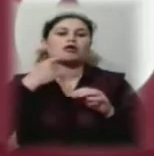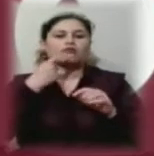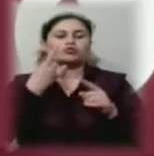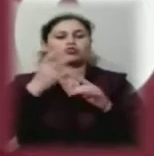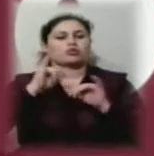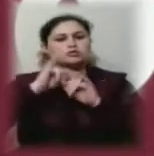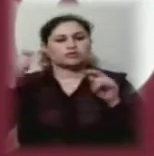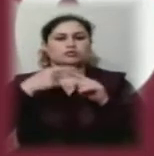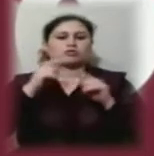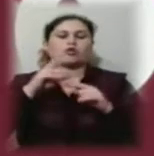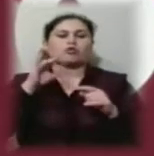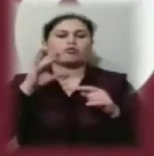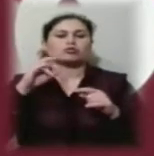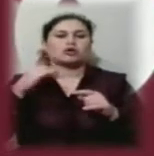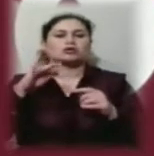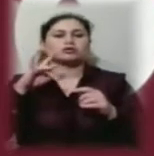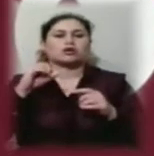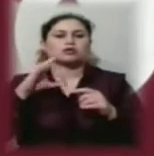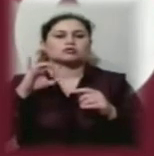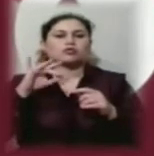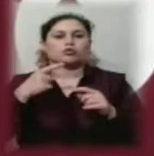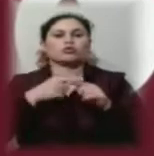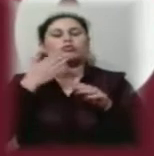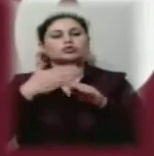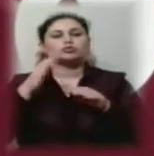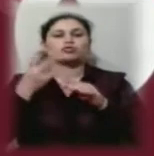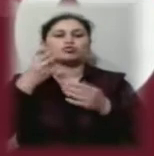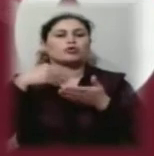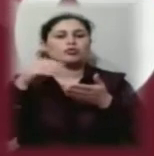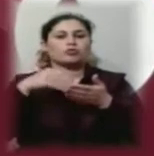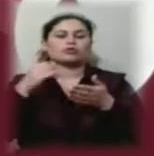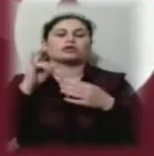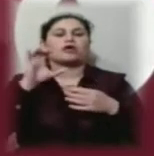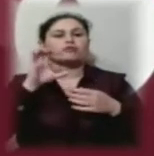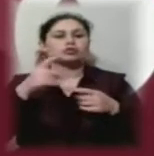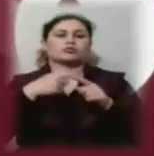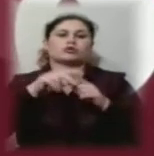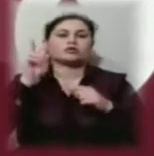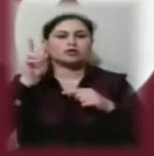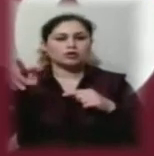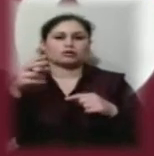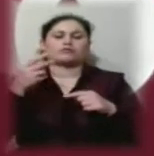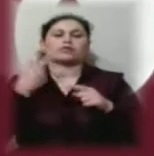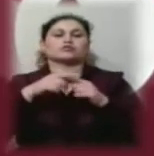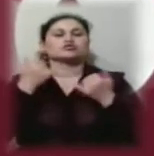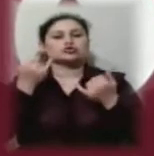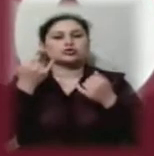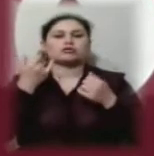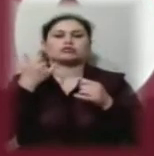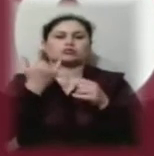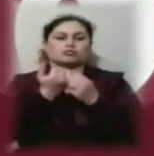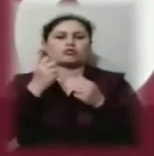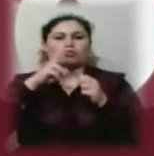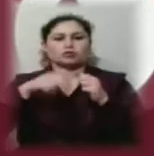транспорт. І поступово нам потрібно закуповувати і автобуси, і тролейбуси. Зараз у нас до кінця року надійдуть нові